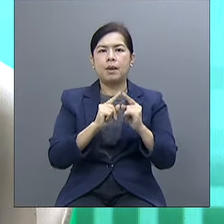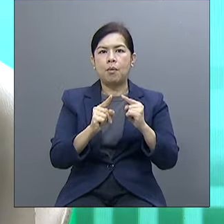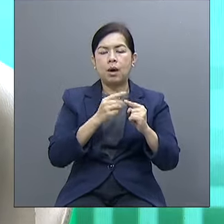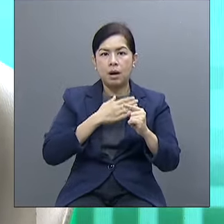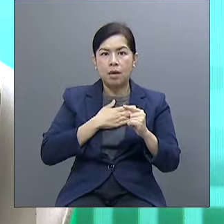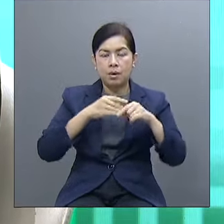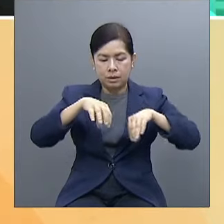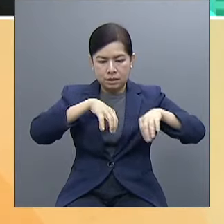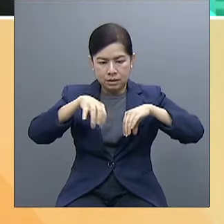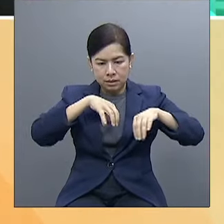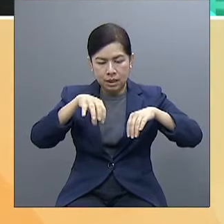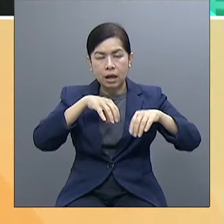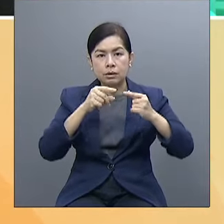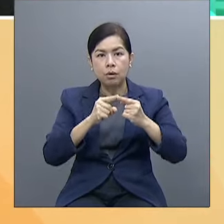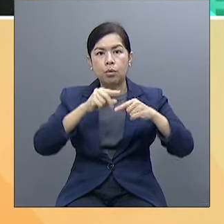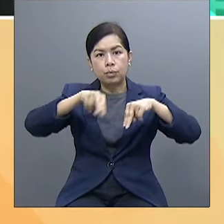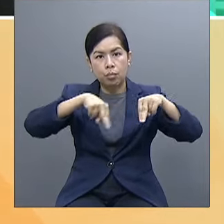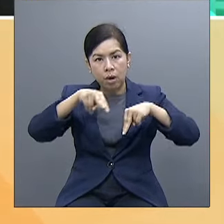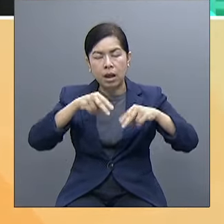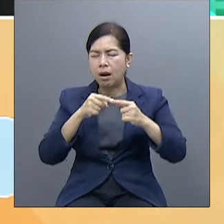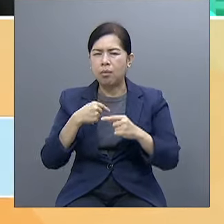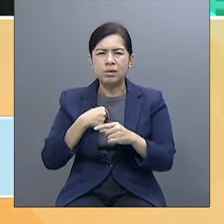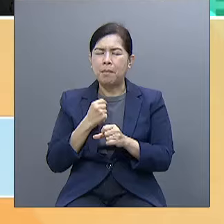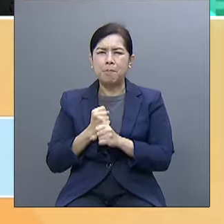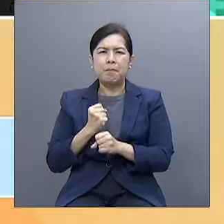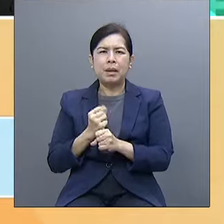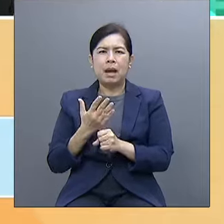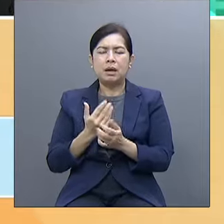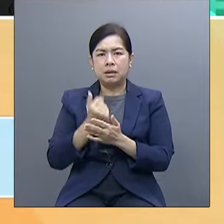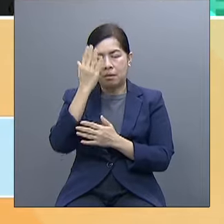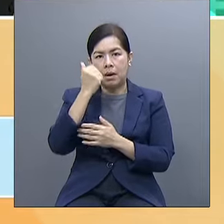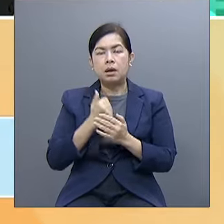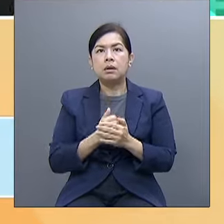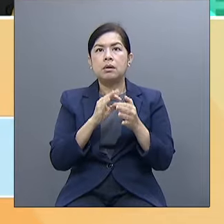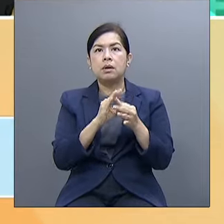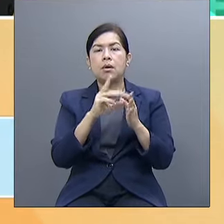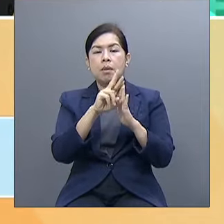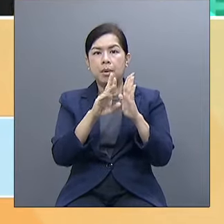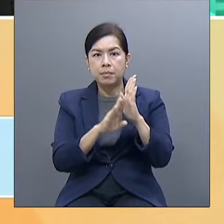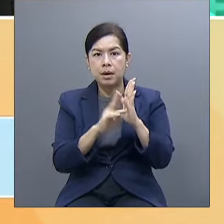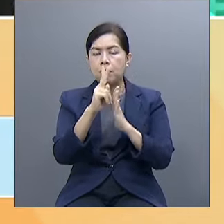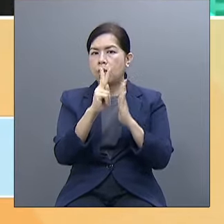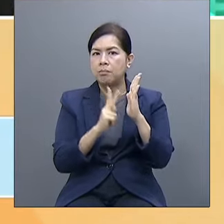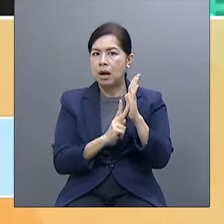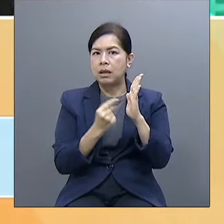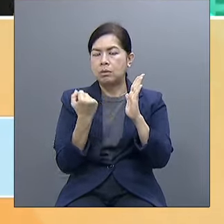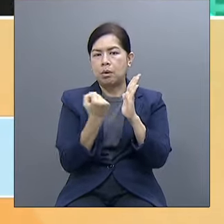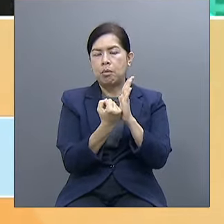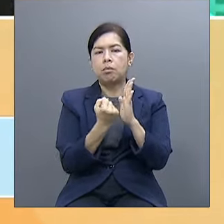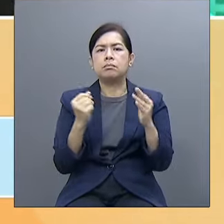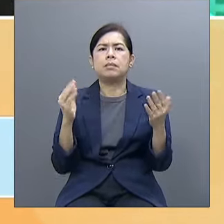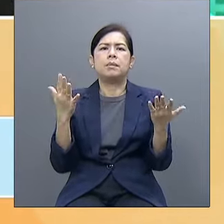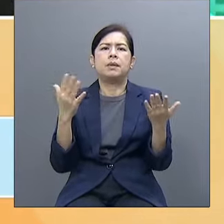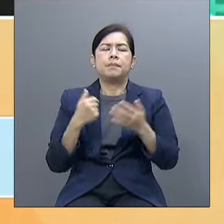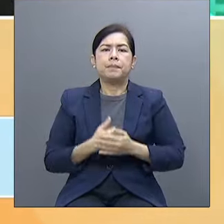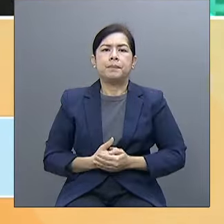หารจัดการมันทำไม่ได้เพราะไม่มีระเบียบกฎหมายรองรับนะฮะเพราะว่า